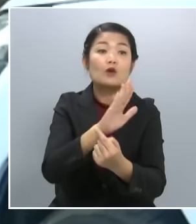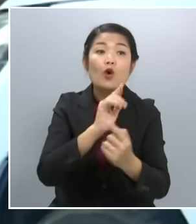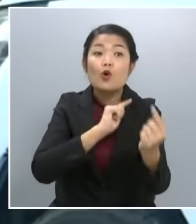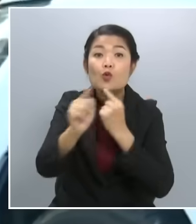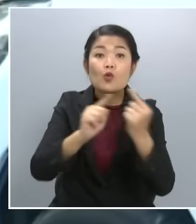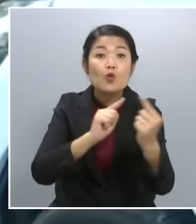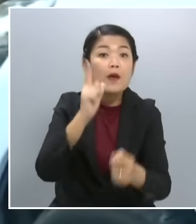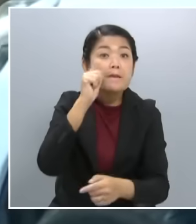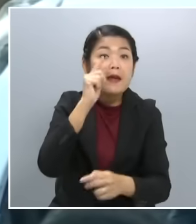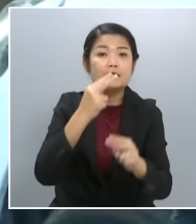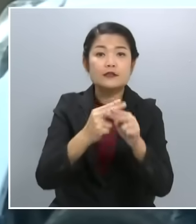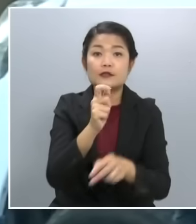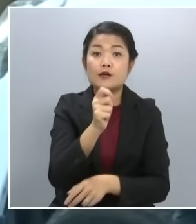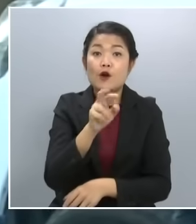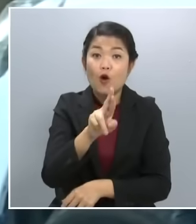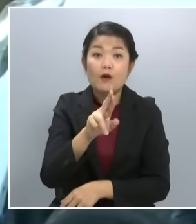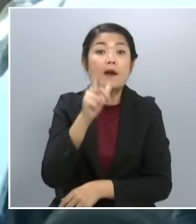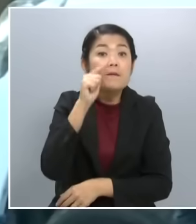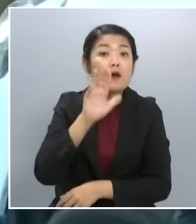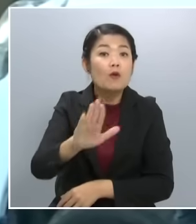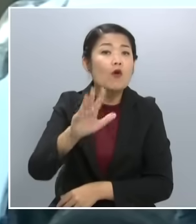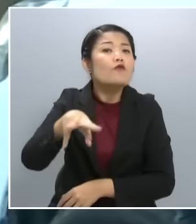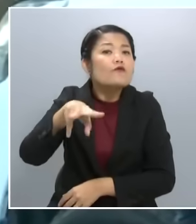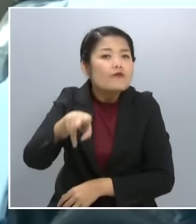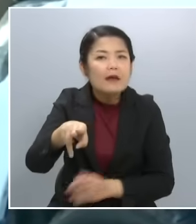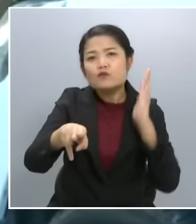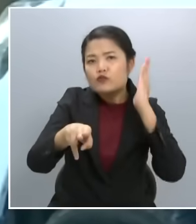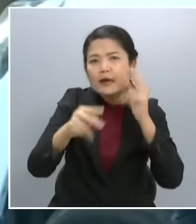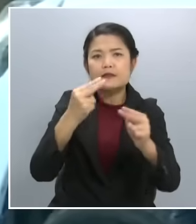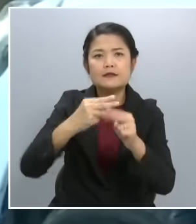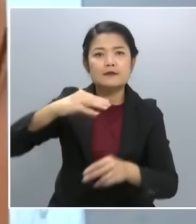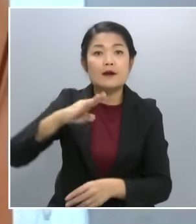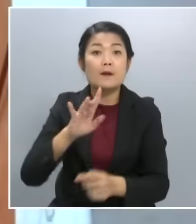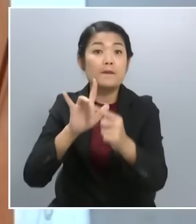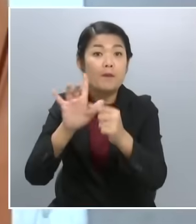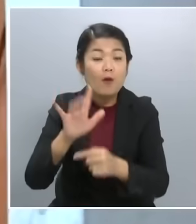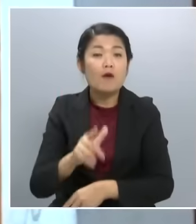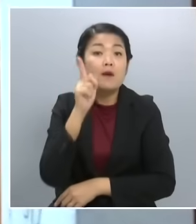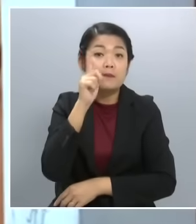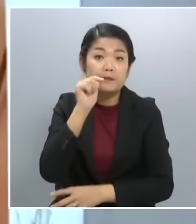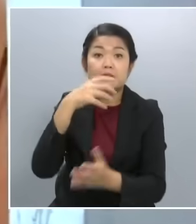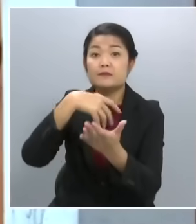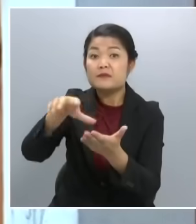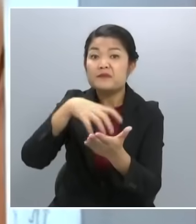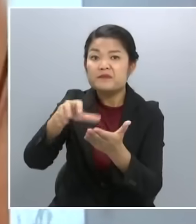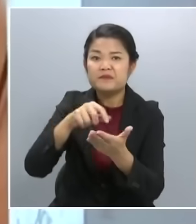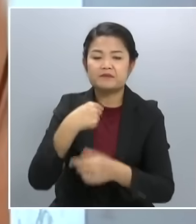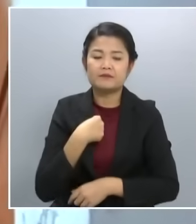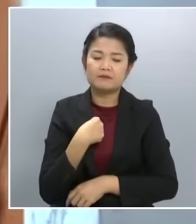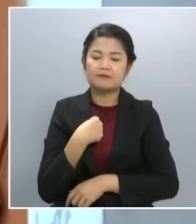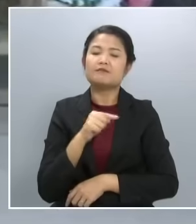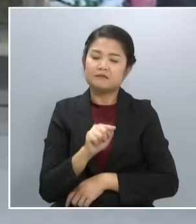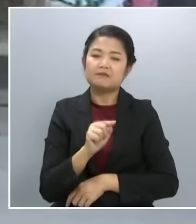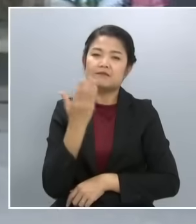ทางแม่อรซึ่งเป็นแม่ของนายโบ้ซึ่งเป็นแฟนหนุ่มของแพรวล่ะครับทีเนี้ยแม่เก็เล่าให้ฟังบอกว่าเหตุการณ์ที่เกิดขึ้นเนี่ย